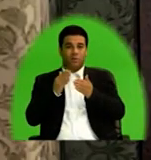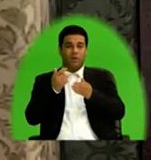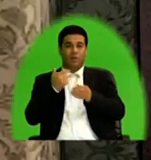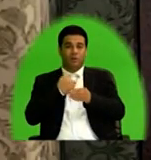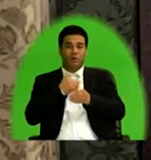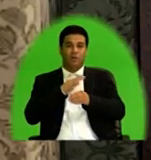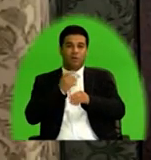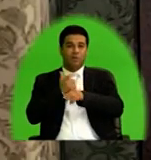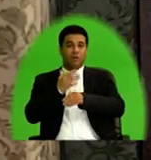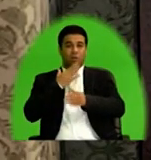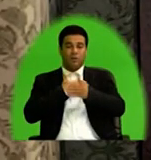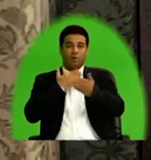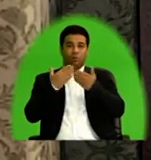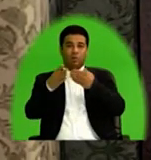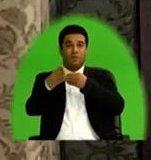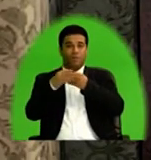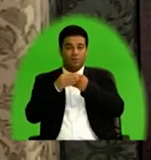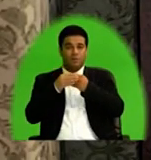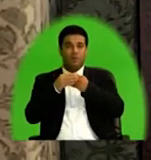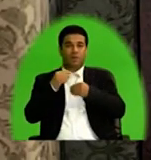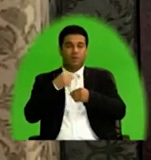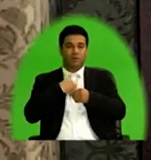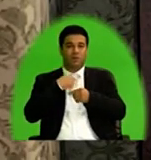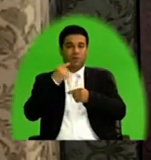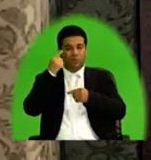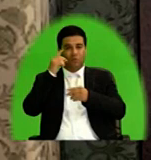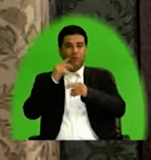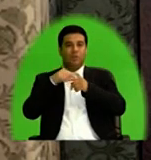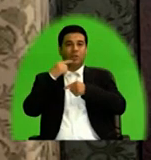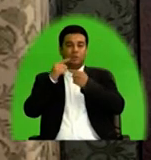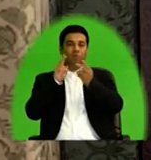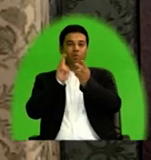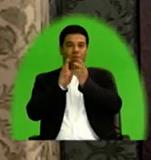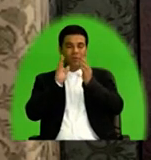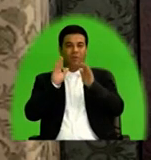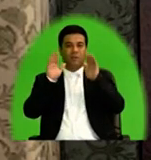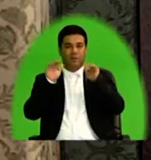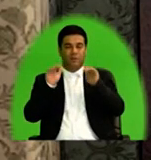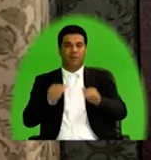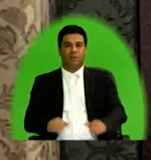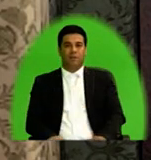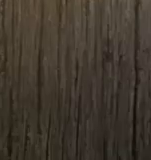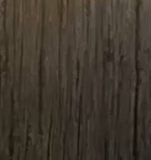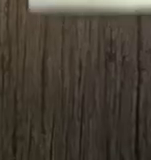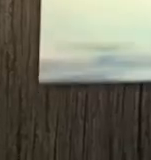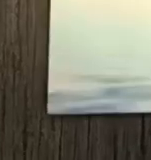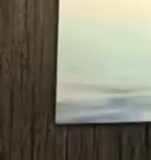была рада общению с вами. Мы надеемся, что в следующий раз мы еще раз увидимся. До свидания.